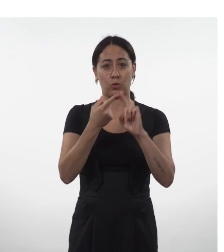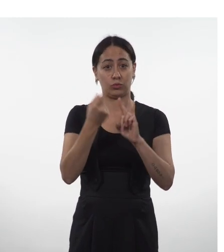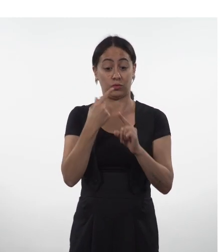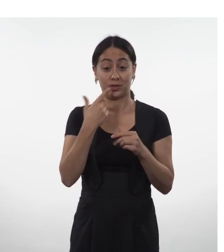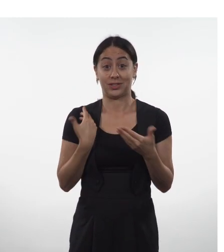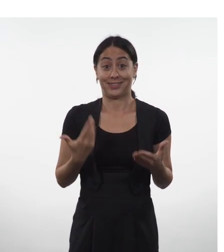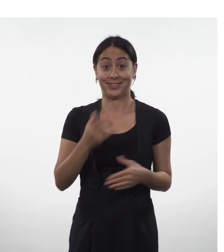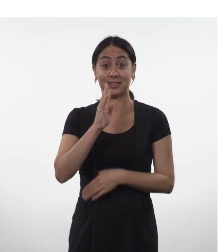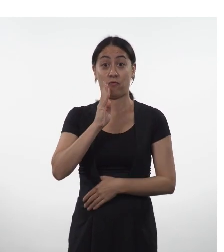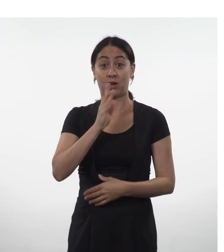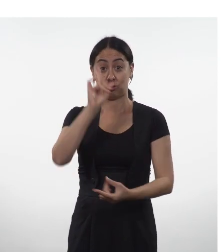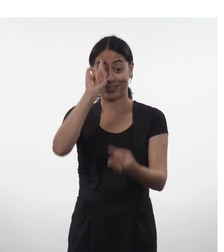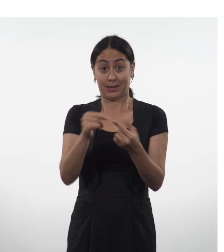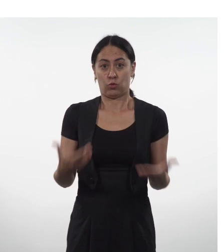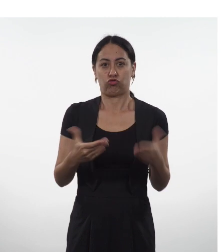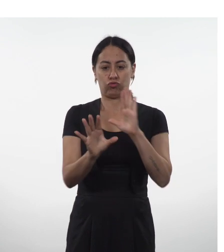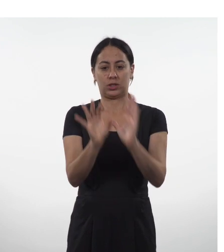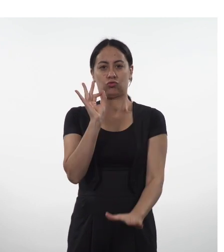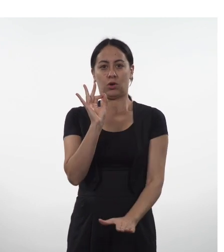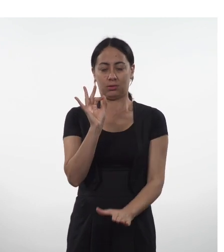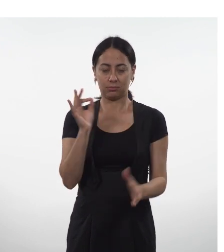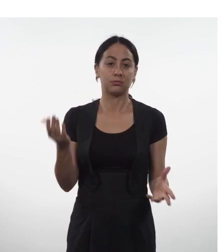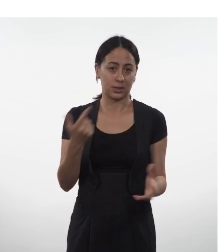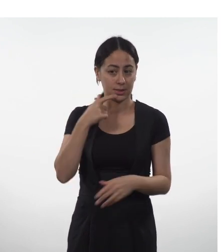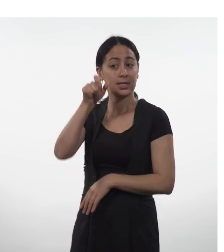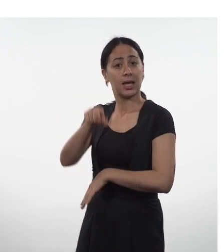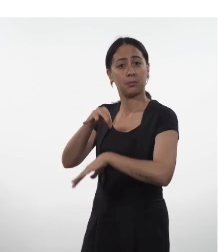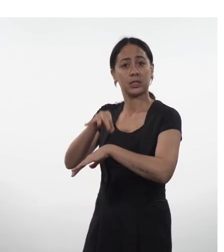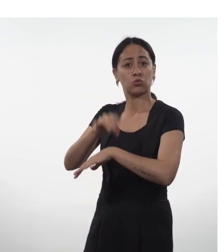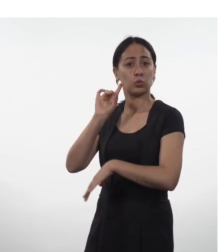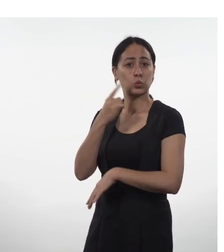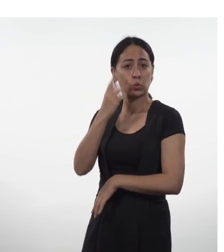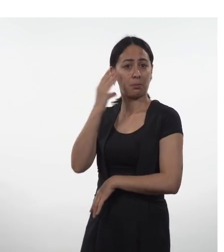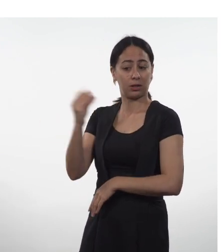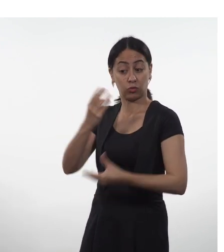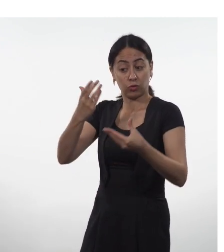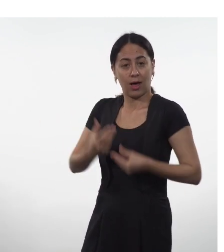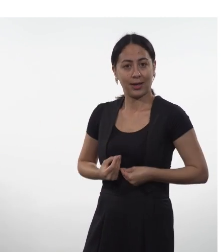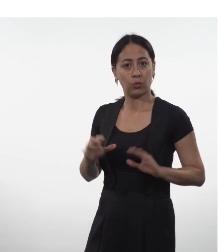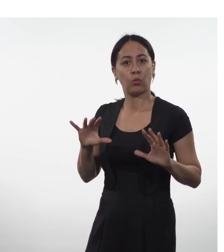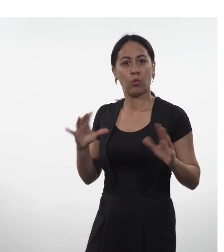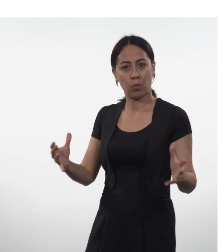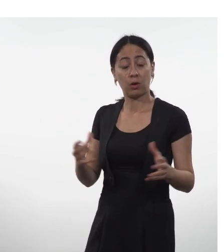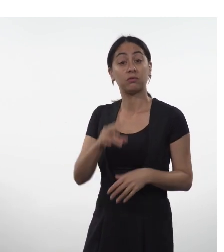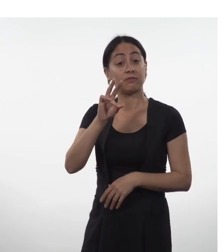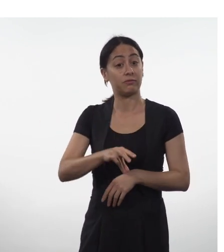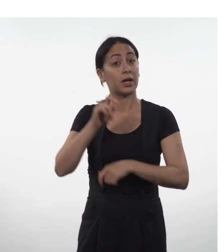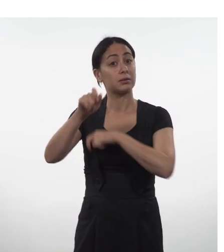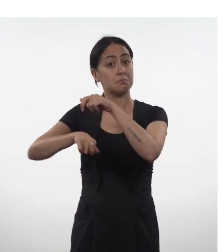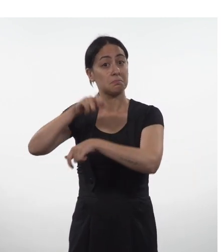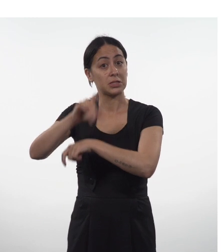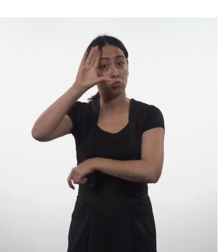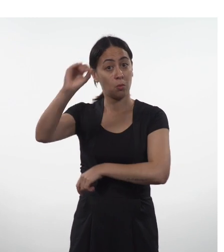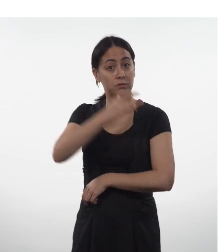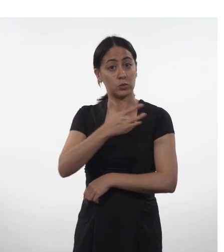ce webinaire aujourd'hui, à savoir l'accueil en consultation d'un patient sourd ou malentendant. Ce n'est pas une chose aisée pour tous les professionnels de santé,